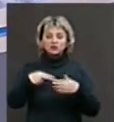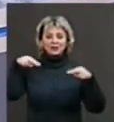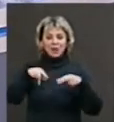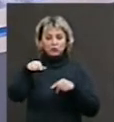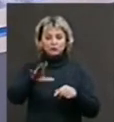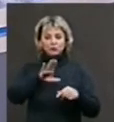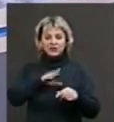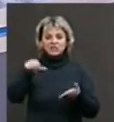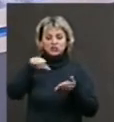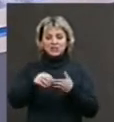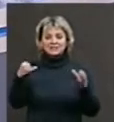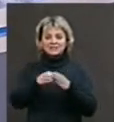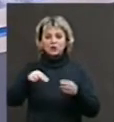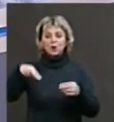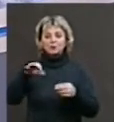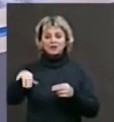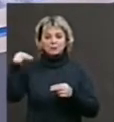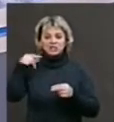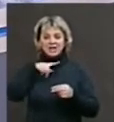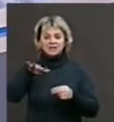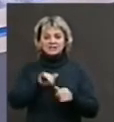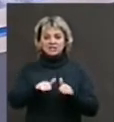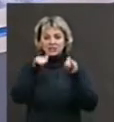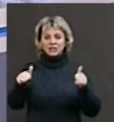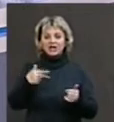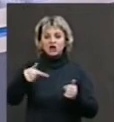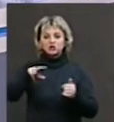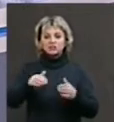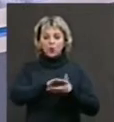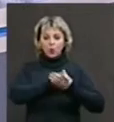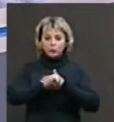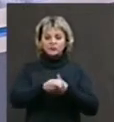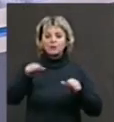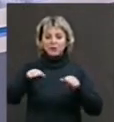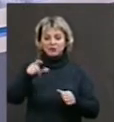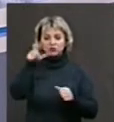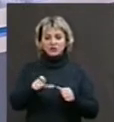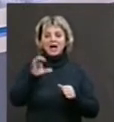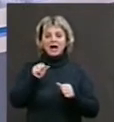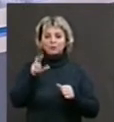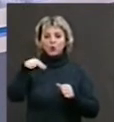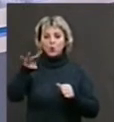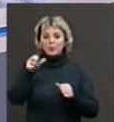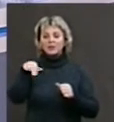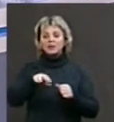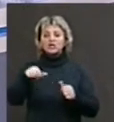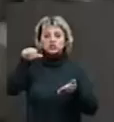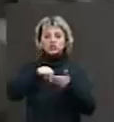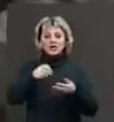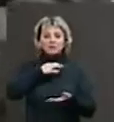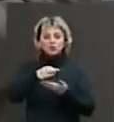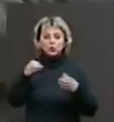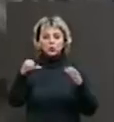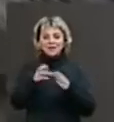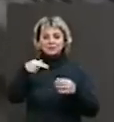наблюдателей побывал член Совета при президенте России по развитию гражданского общества и правам человека Александр Брод. Член мониторинговой